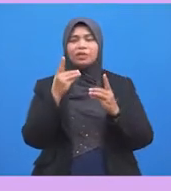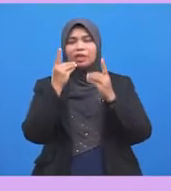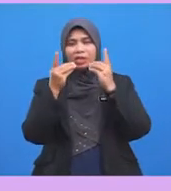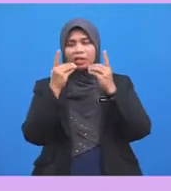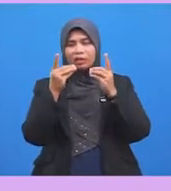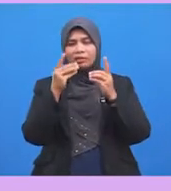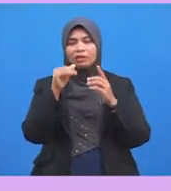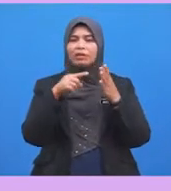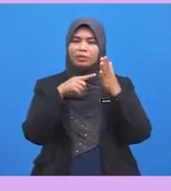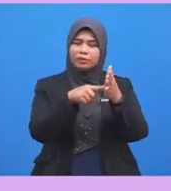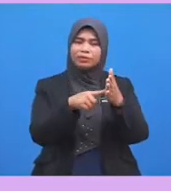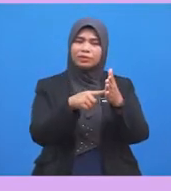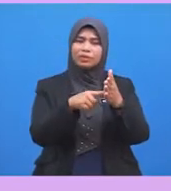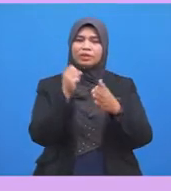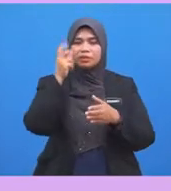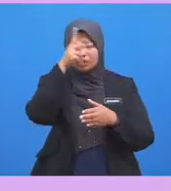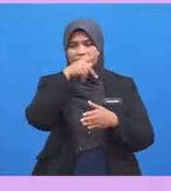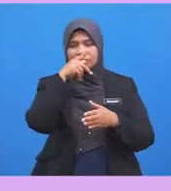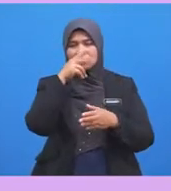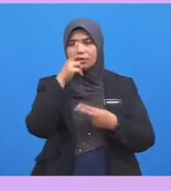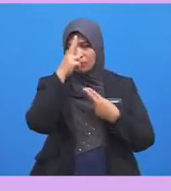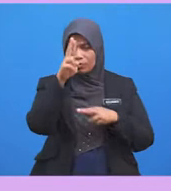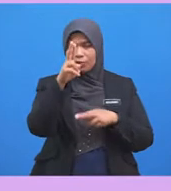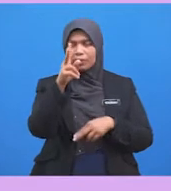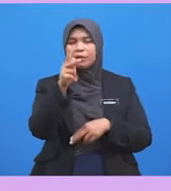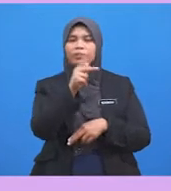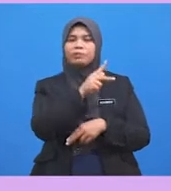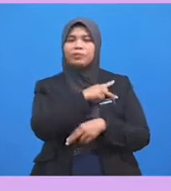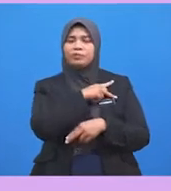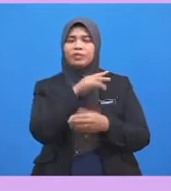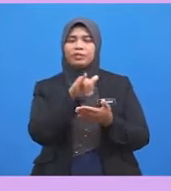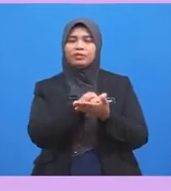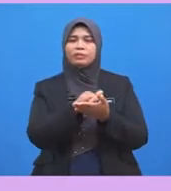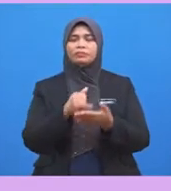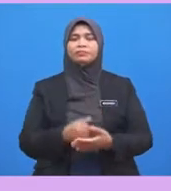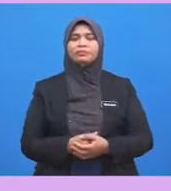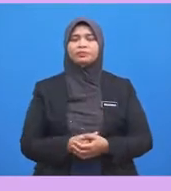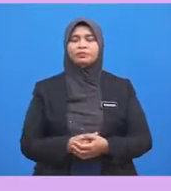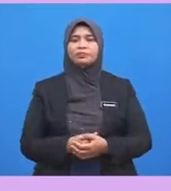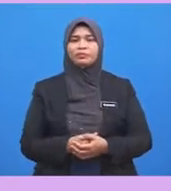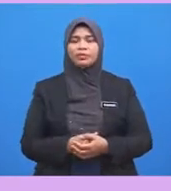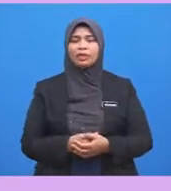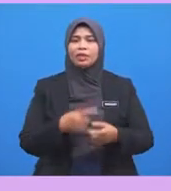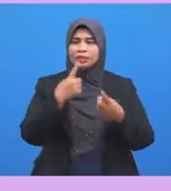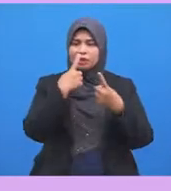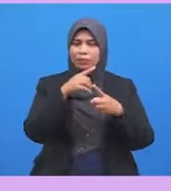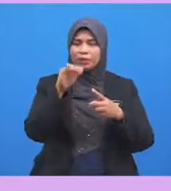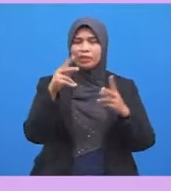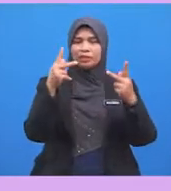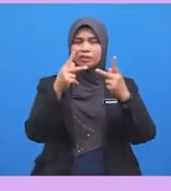yang menunjukkan sikap menghormati pengulu kampung. Ya, jawapan yang